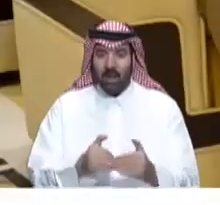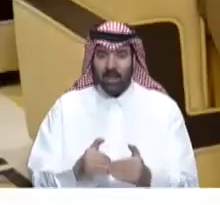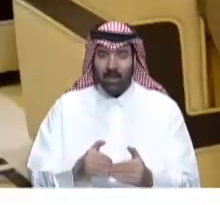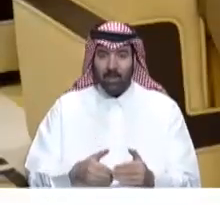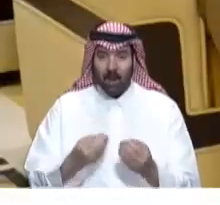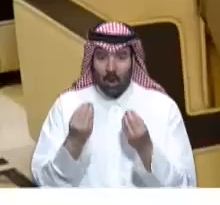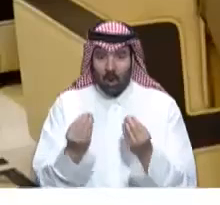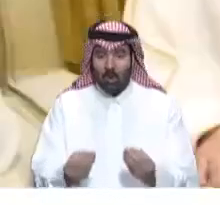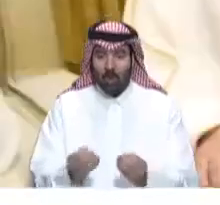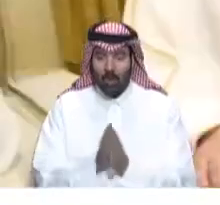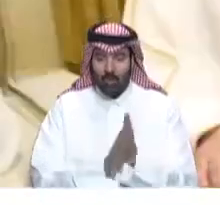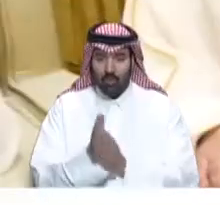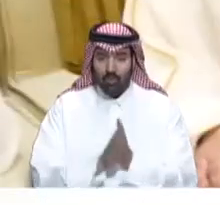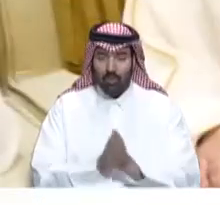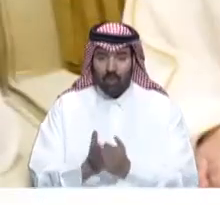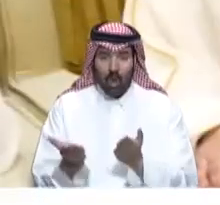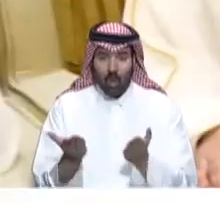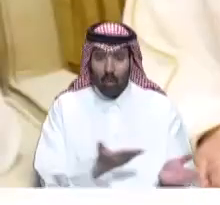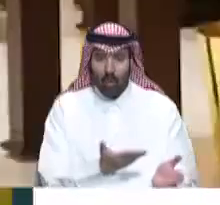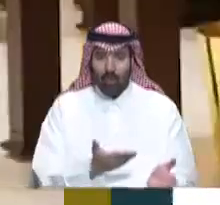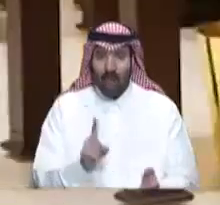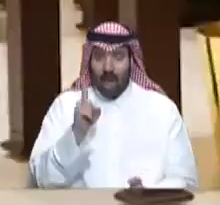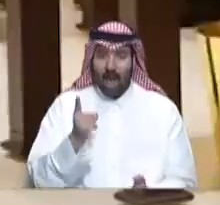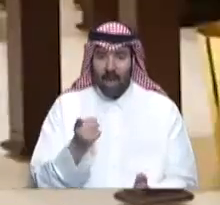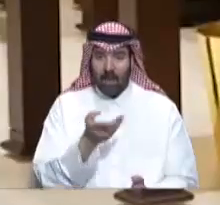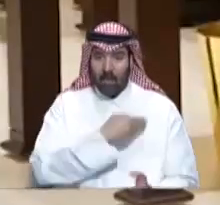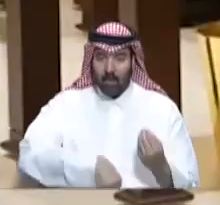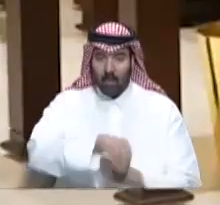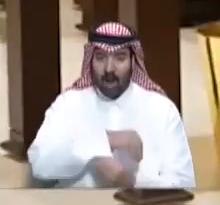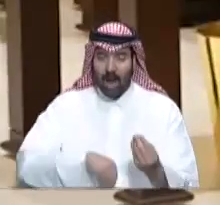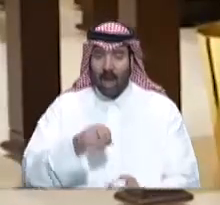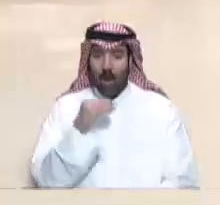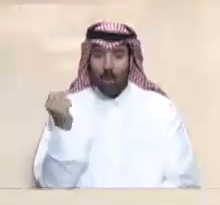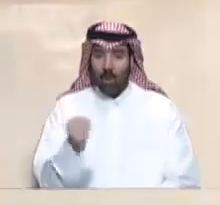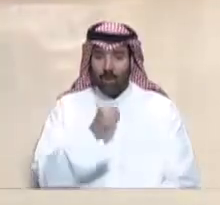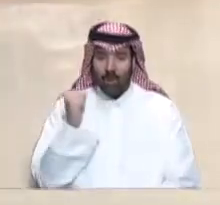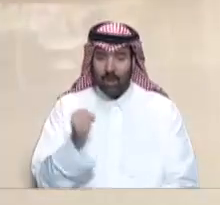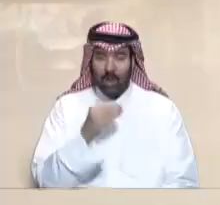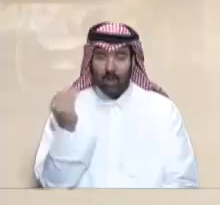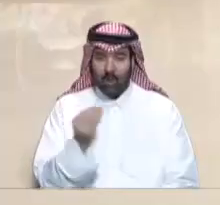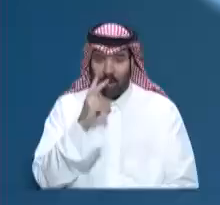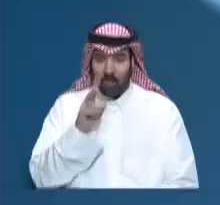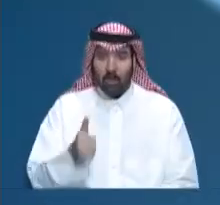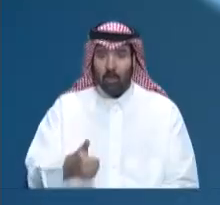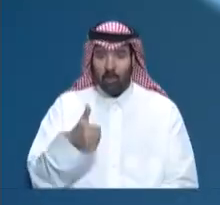وكل ما يقدمونه من جهود لضيوف الرحمن وللزوار والسياح، وهذا ليس غريبا عن المواطن السعودي.